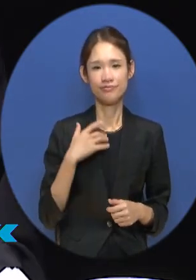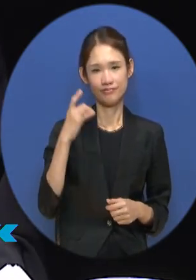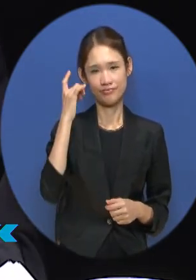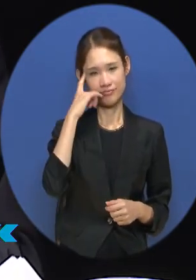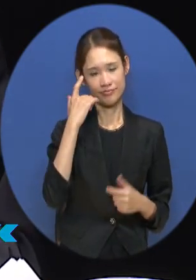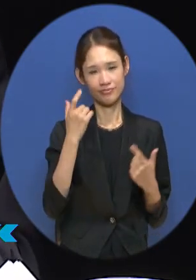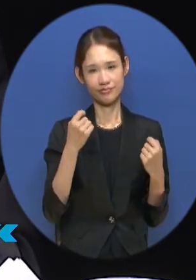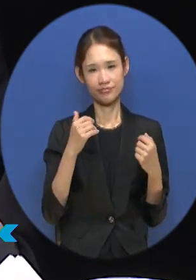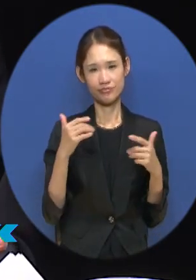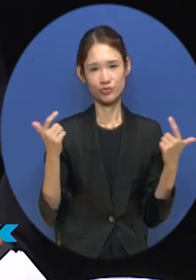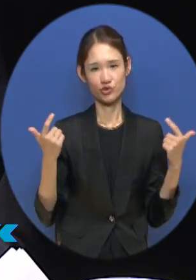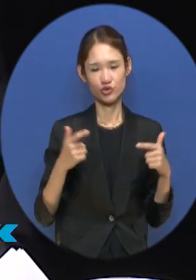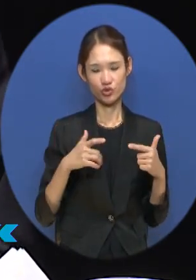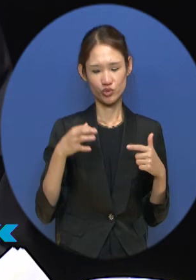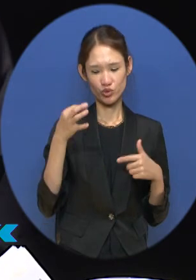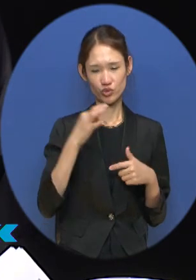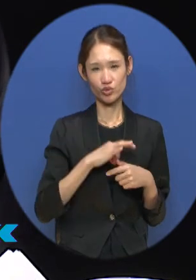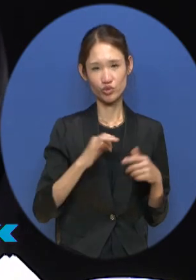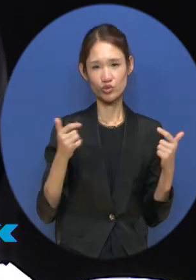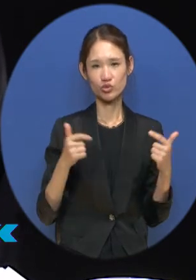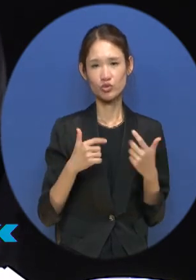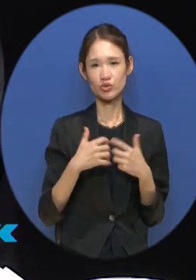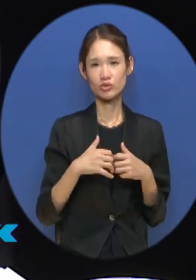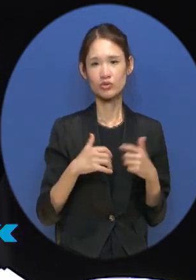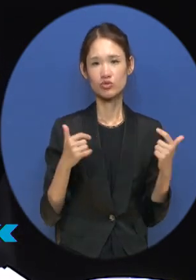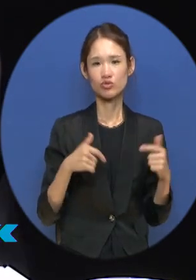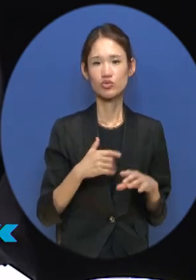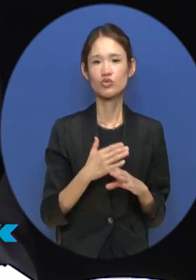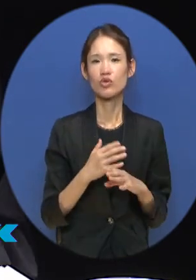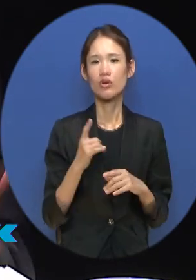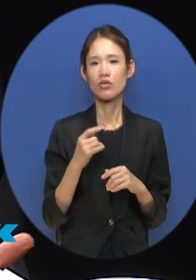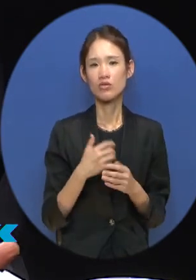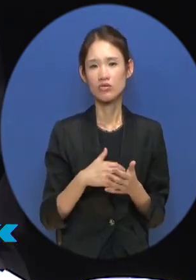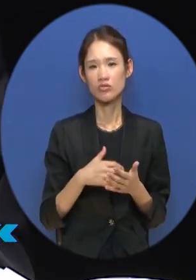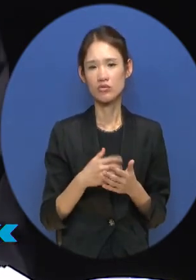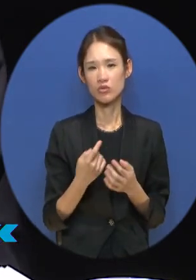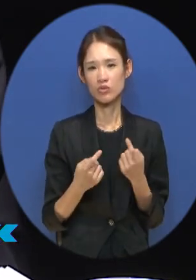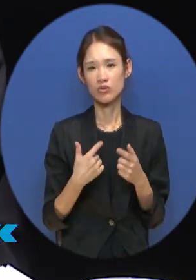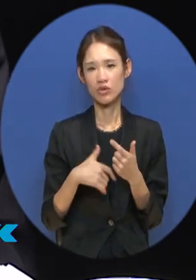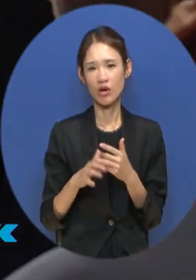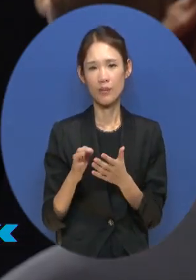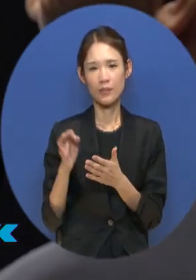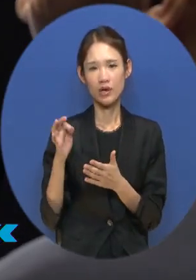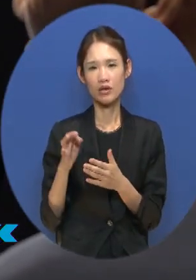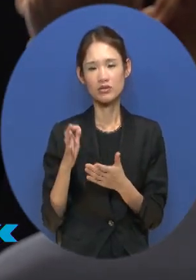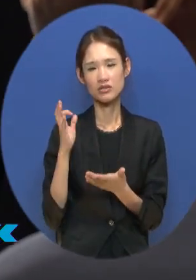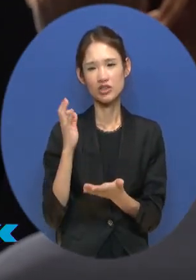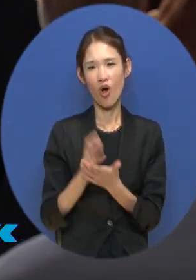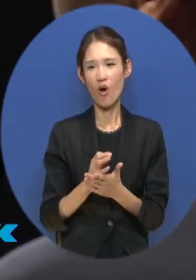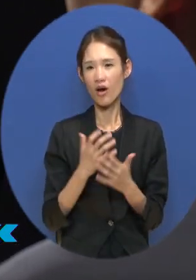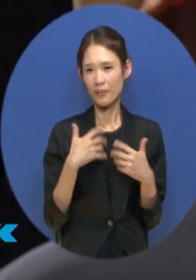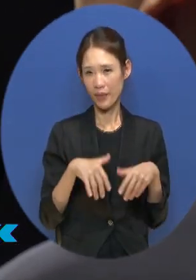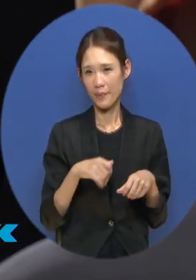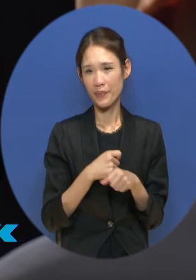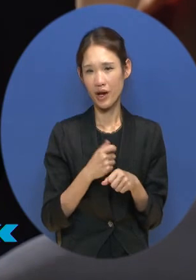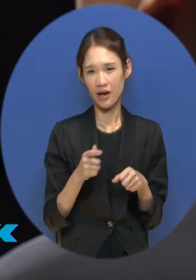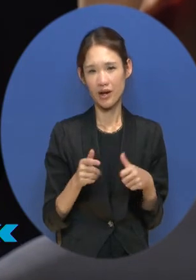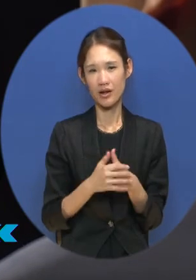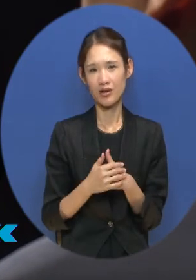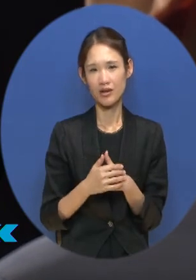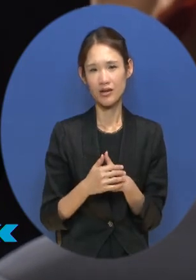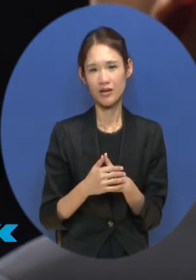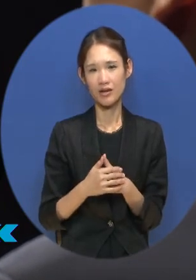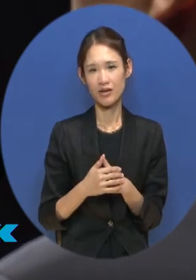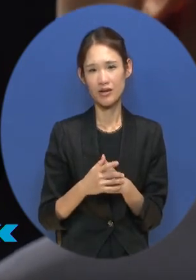이런 그 저감 시설을 못한 이유 중에 또 하나가 측정 장비보다도 더 비싼 게 저감 시설입니다. 예. 그래서 거기에